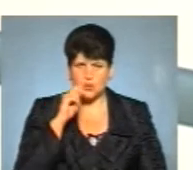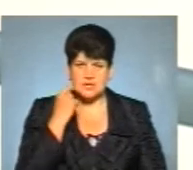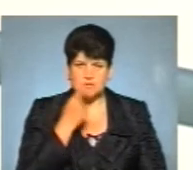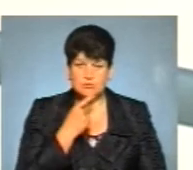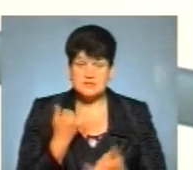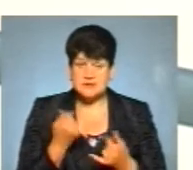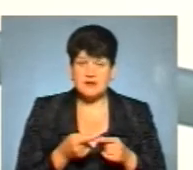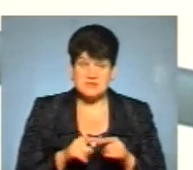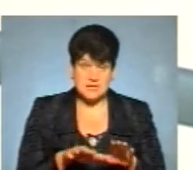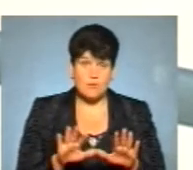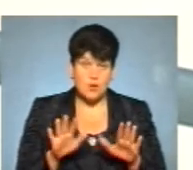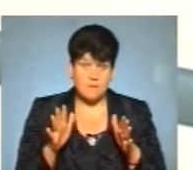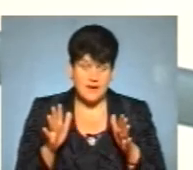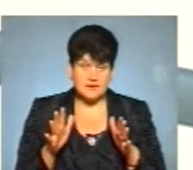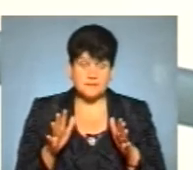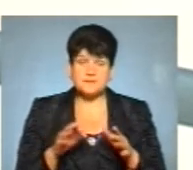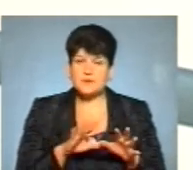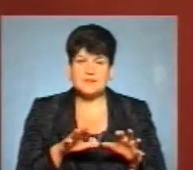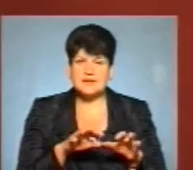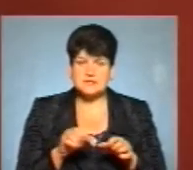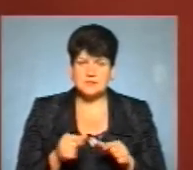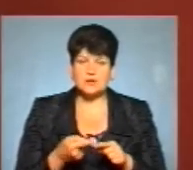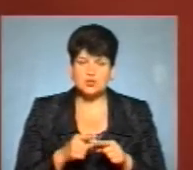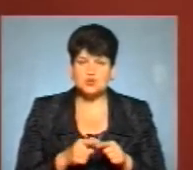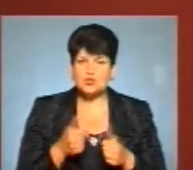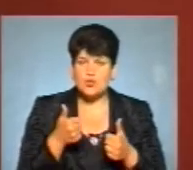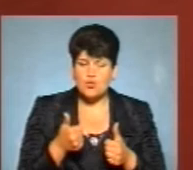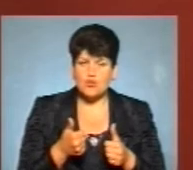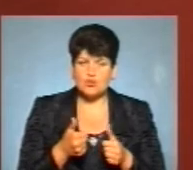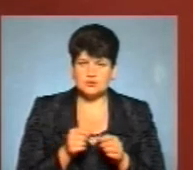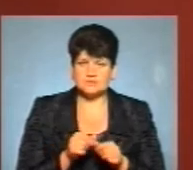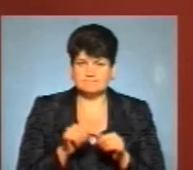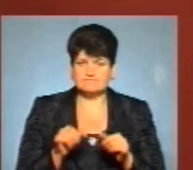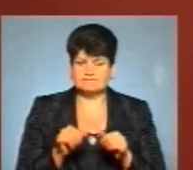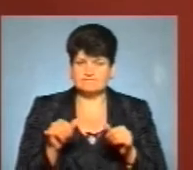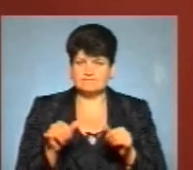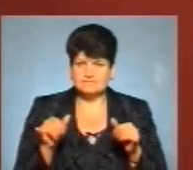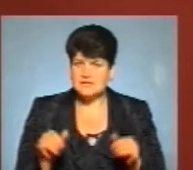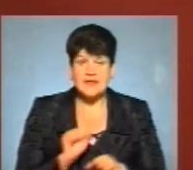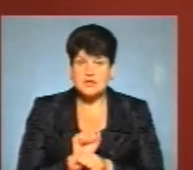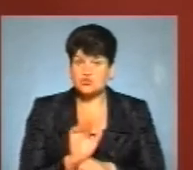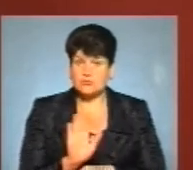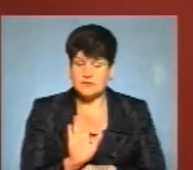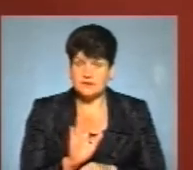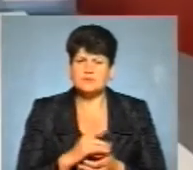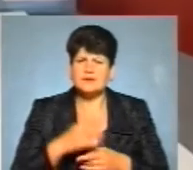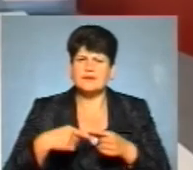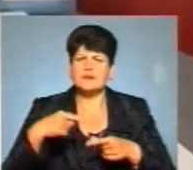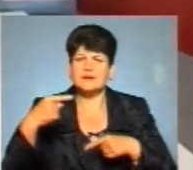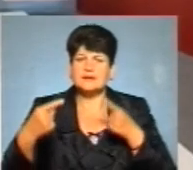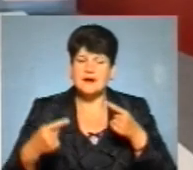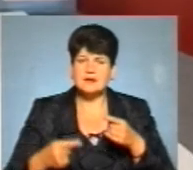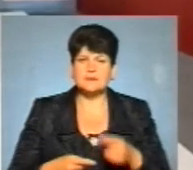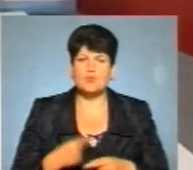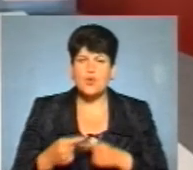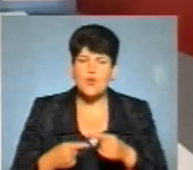зараз оцей момент, аби не відібрати оцю хорошу тенденцію, не зупинити її, щоб далі наступні молоді